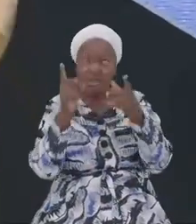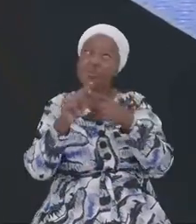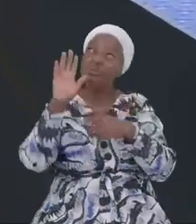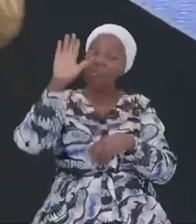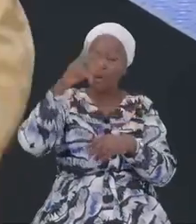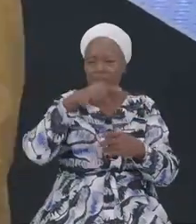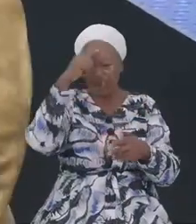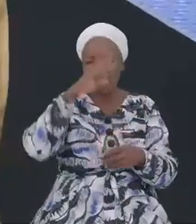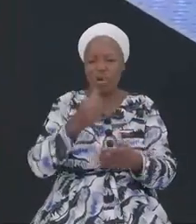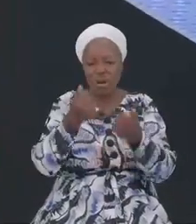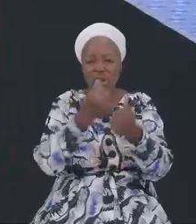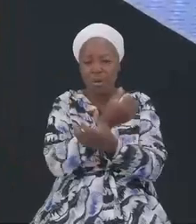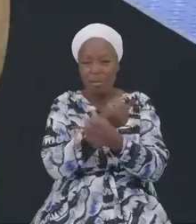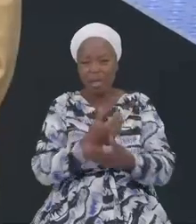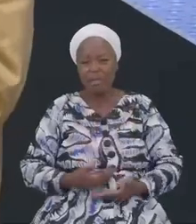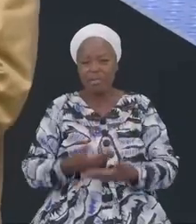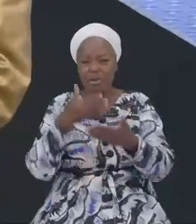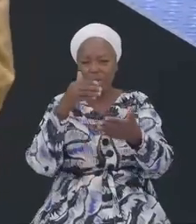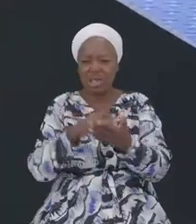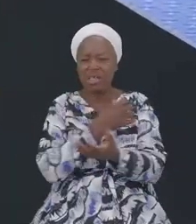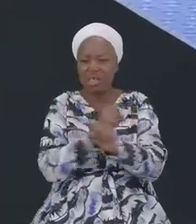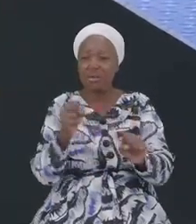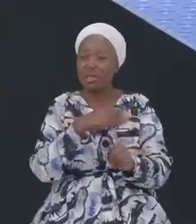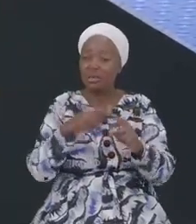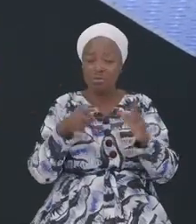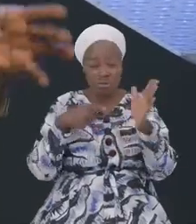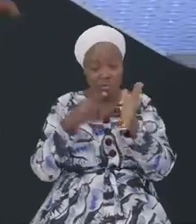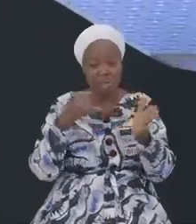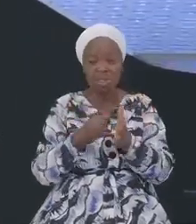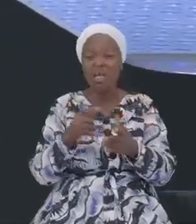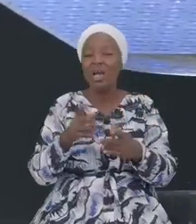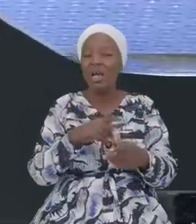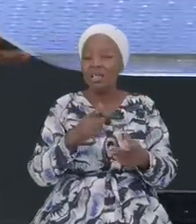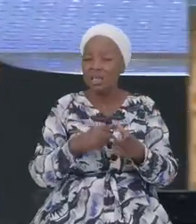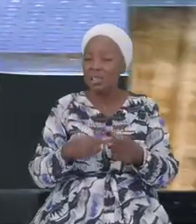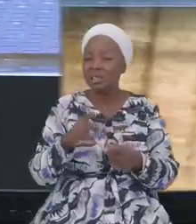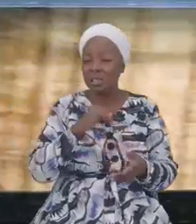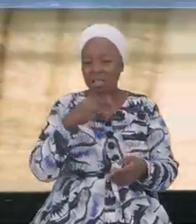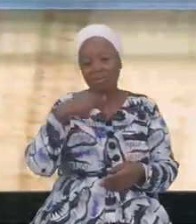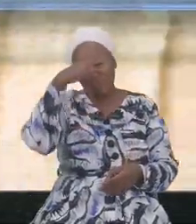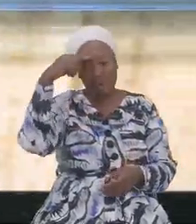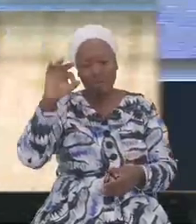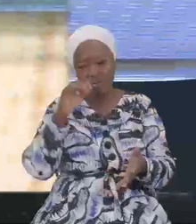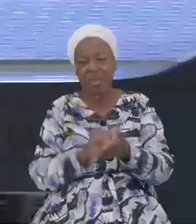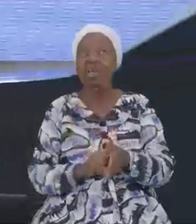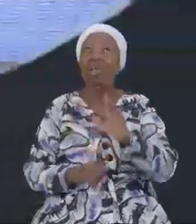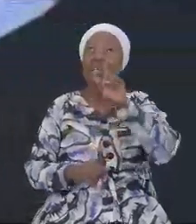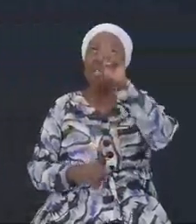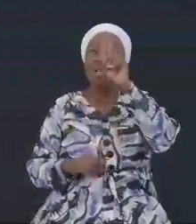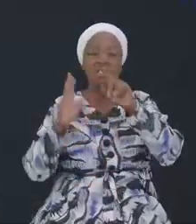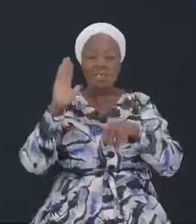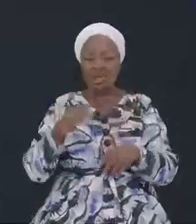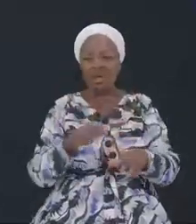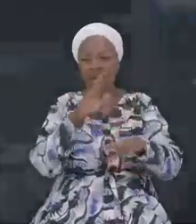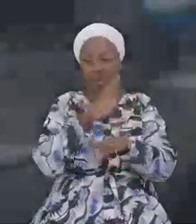nouveau. Vous montrez l'obéissance d'être né de nouveau. Il dit parce qu'à cause de cela, il